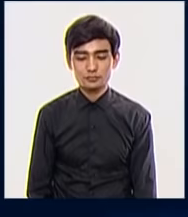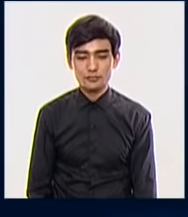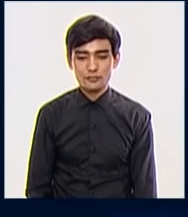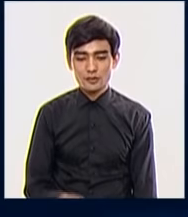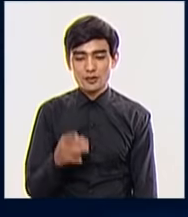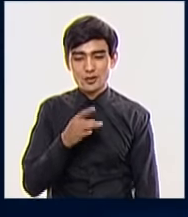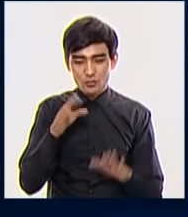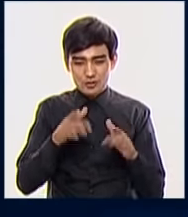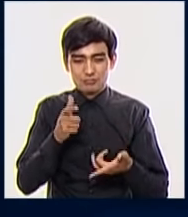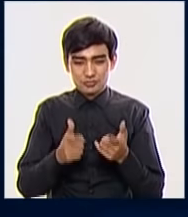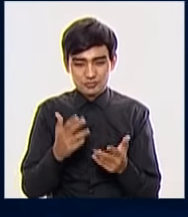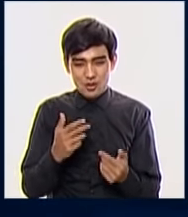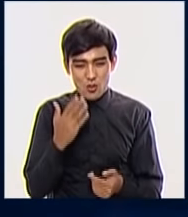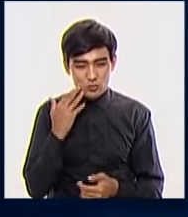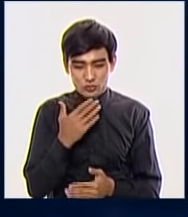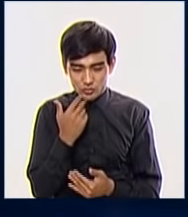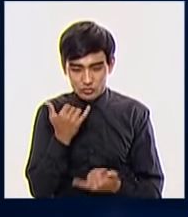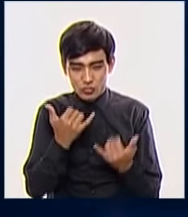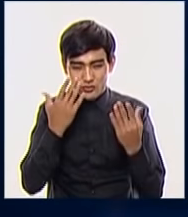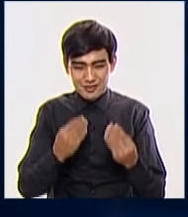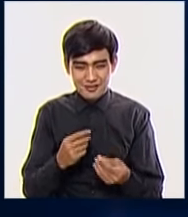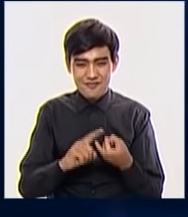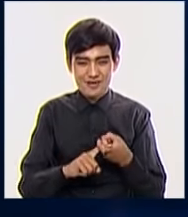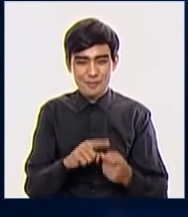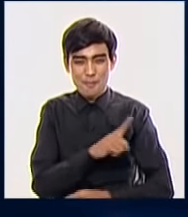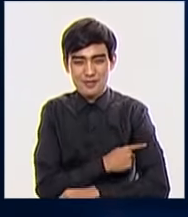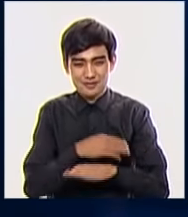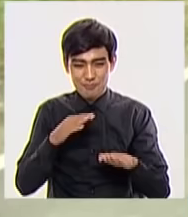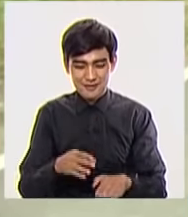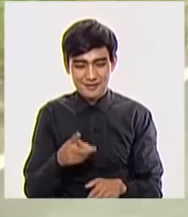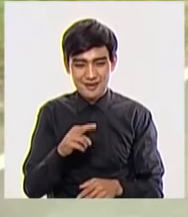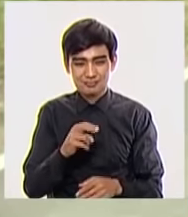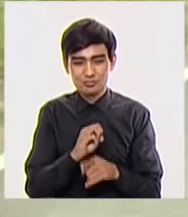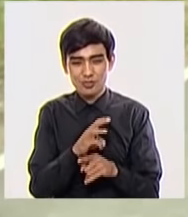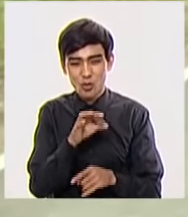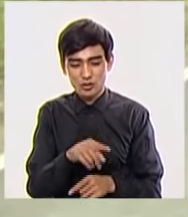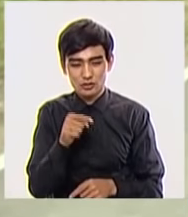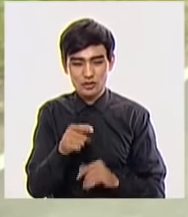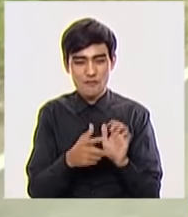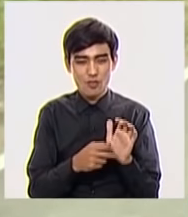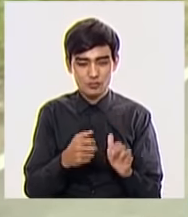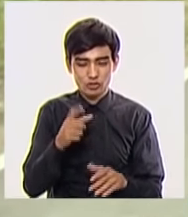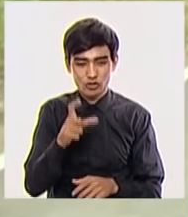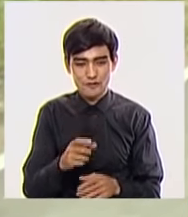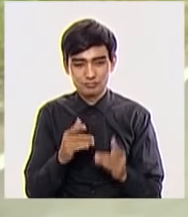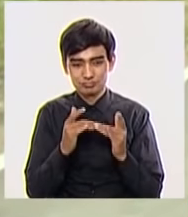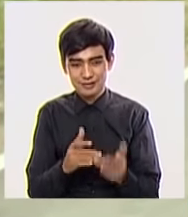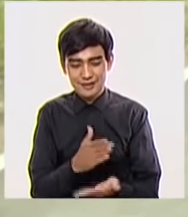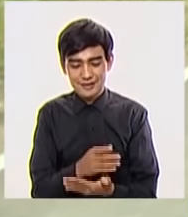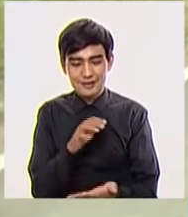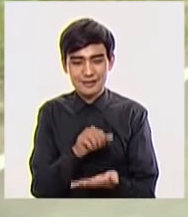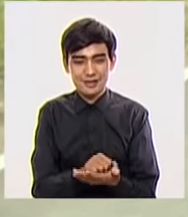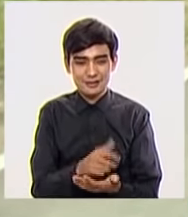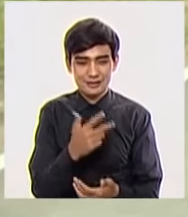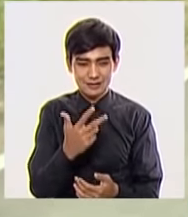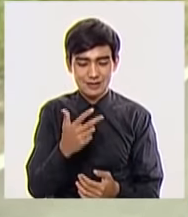Ситуация в регионе действительно непростая. На сегодняшний день в инфекционных стационарах с диагнозом COVID находится 1800 пациентов, то есть занято